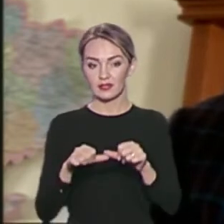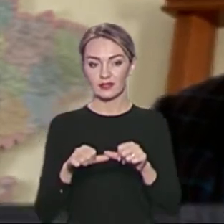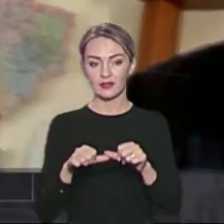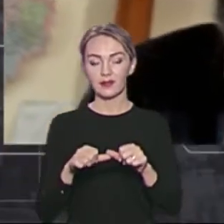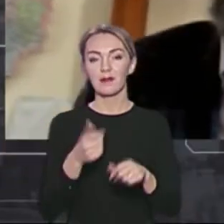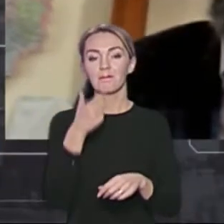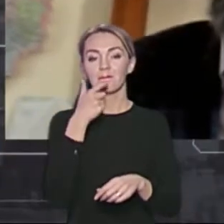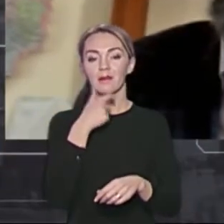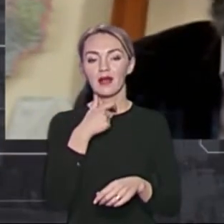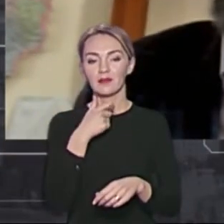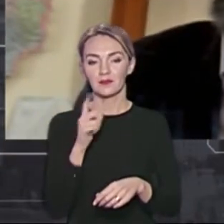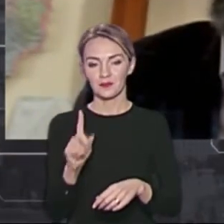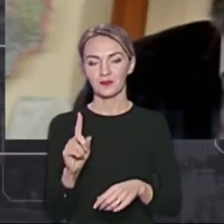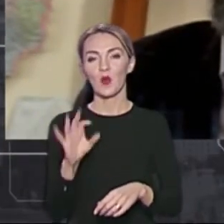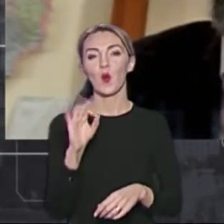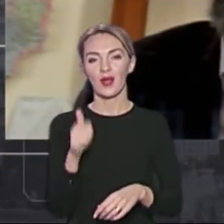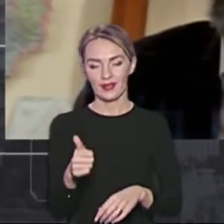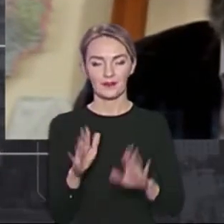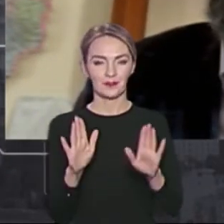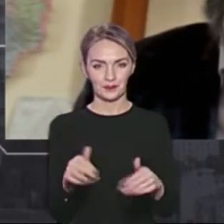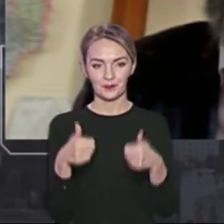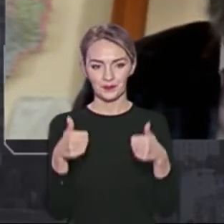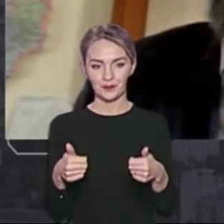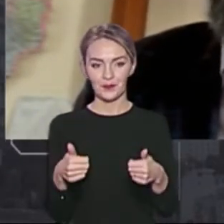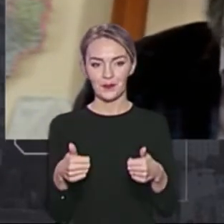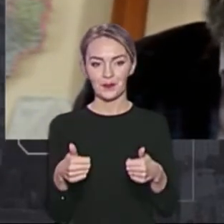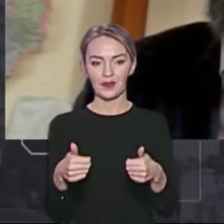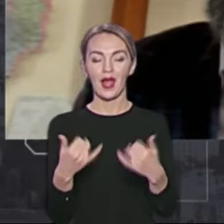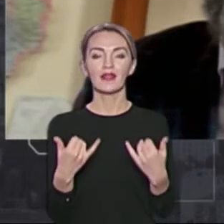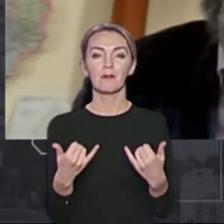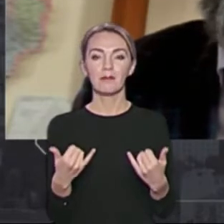наприклад, по цій категорії було експортовано 10 тонн. Пане Максим,